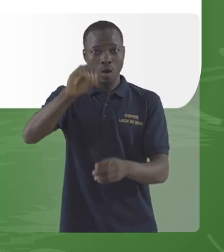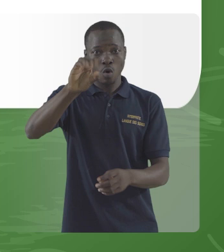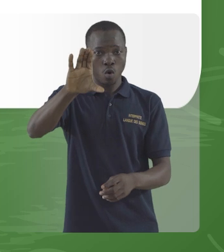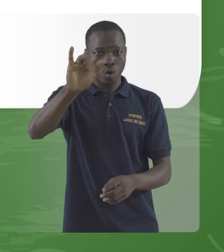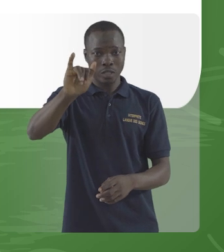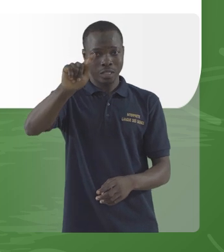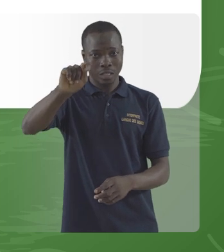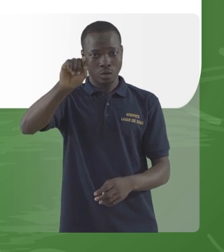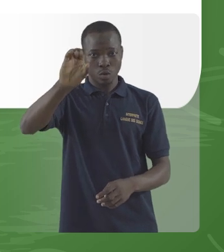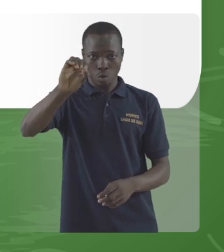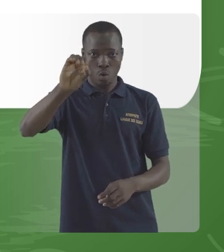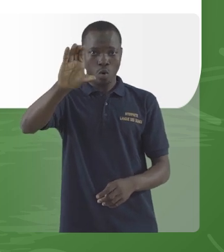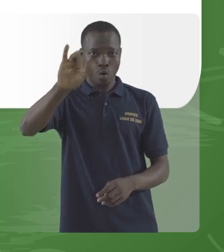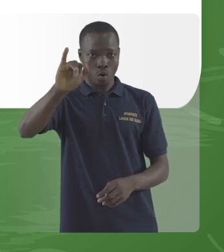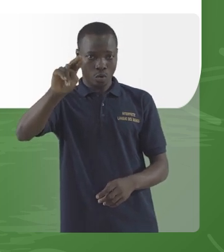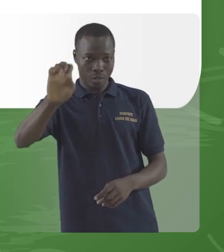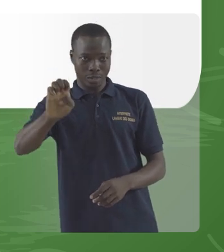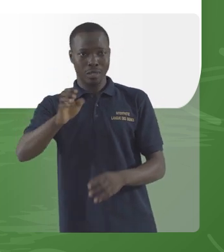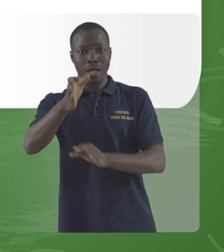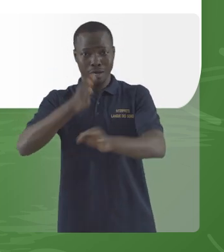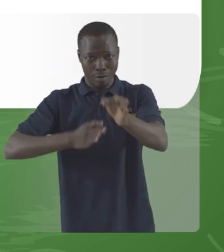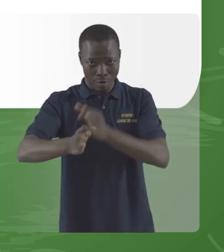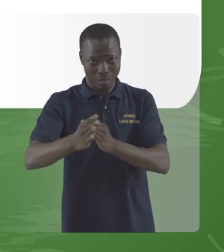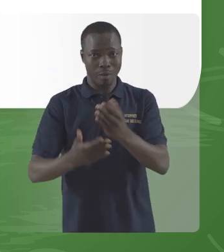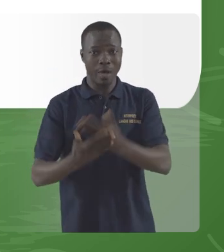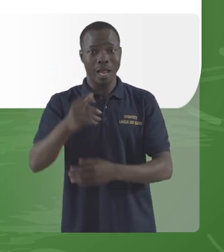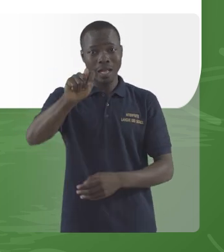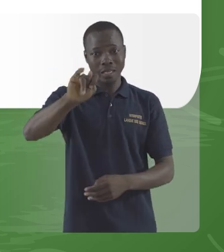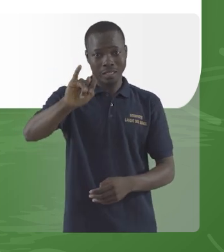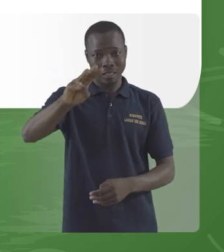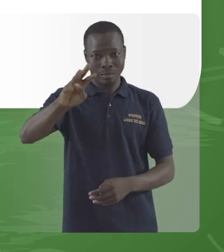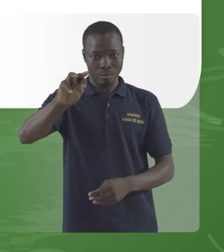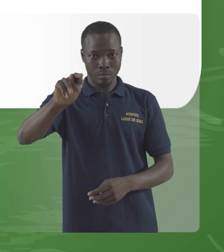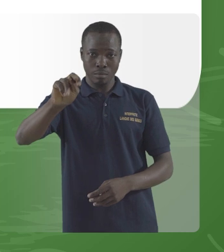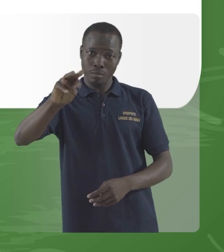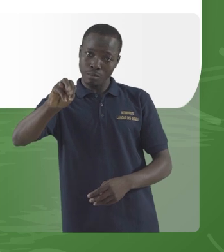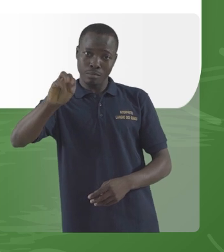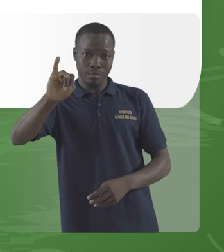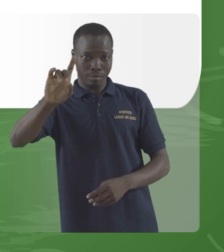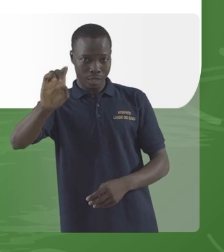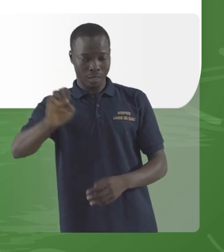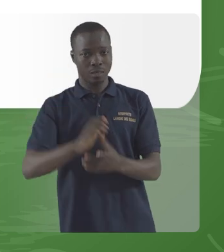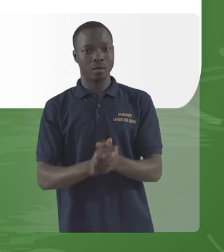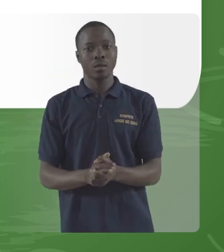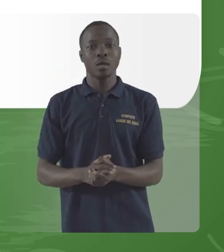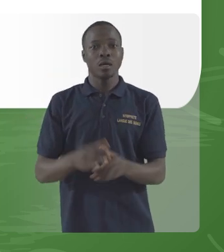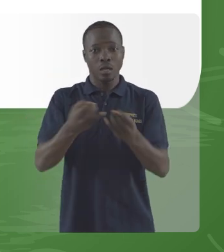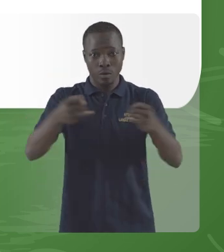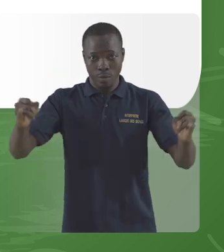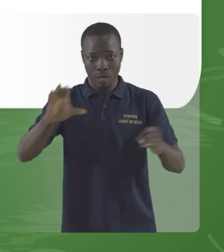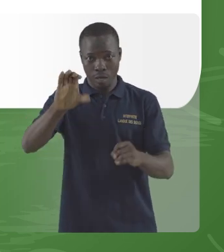pour l'ocytocine est remplacée par la thymine dans le brin codant de